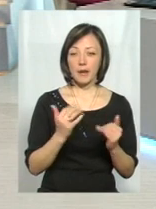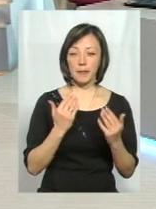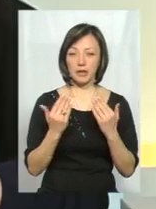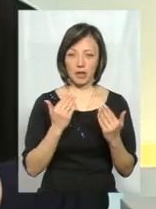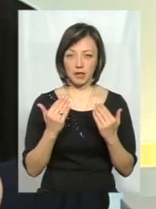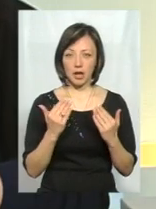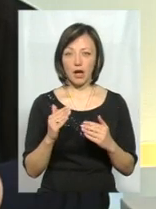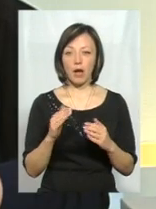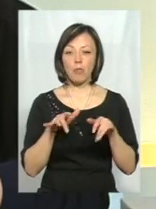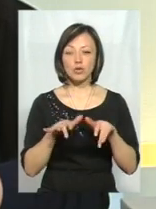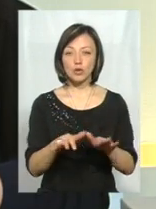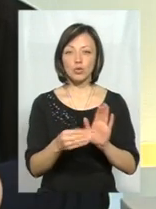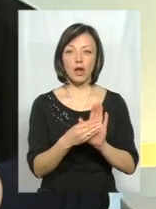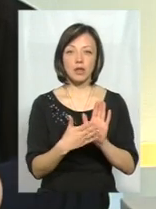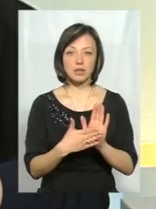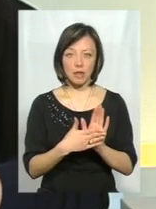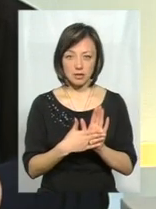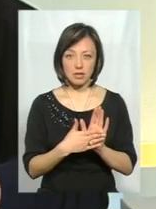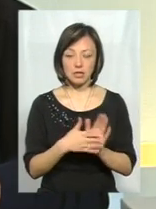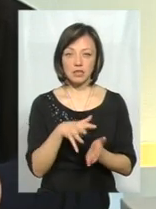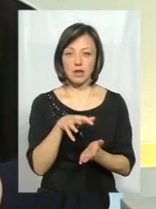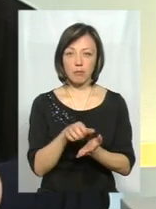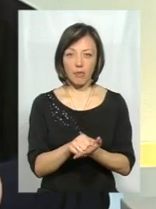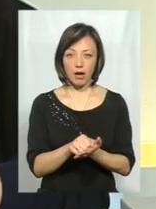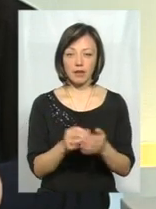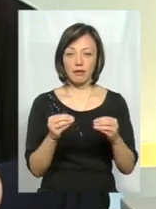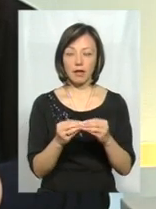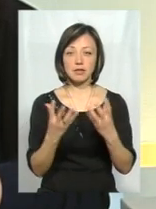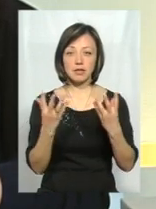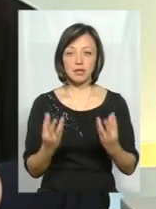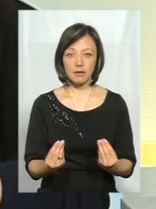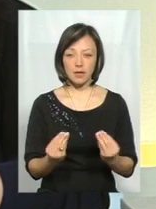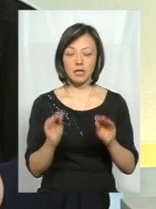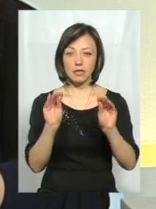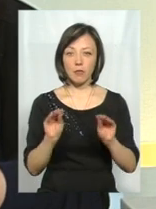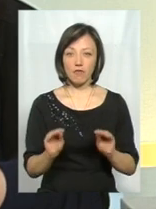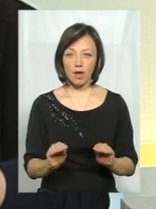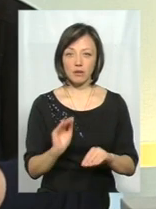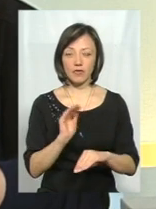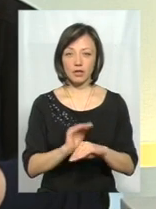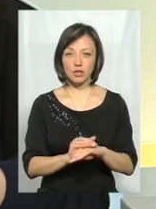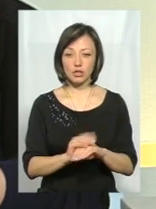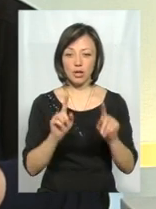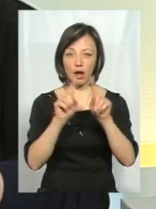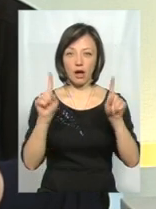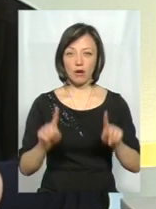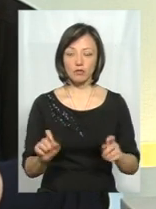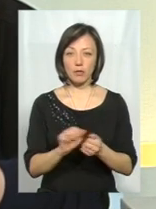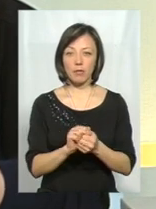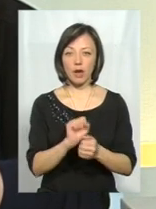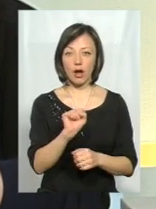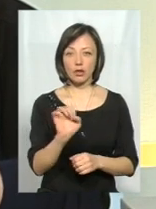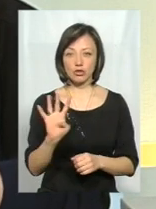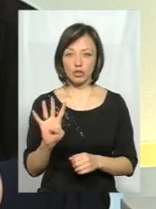От, процедура реєстрації займає 10 днів. При цьому заповняється фактично аркуш паперу